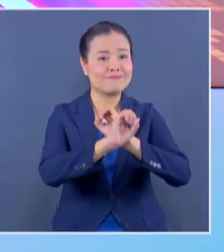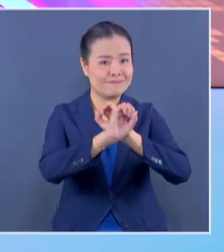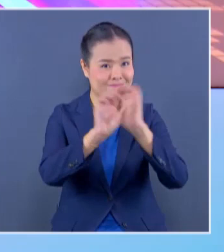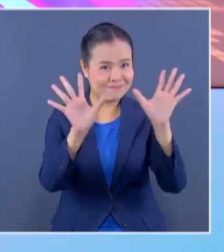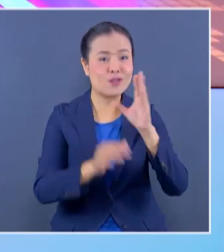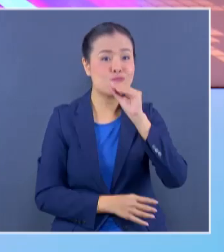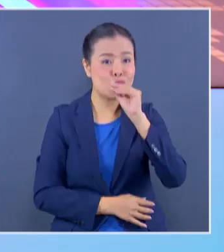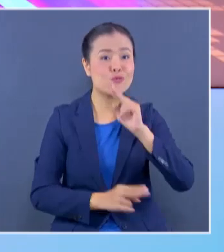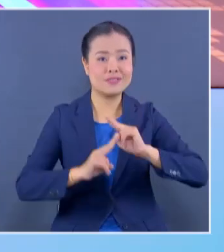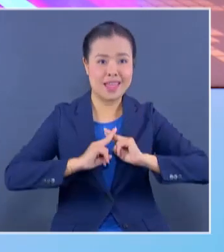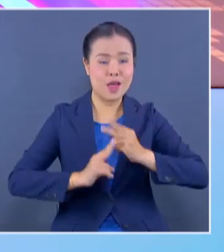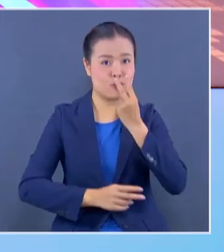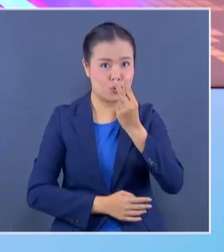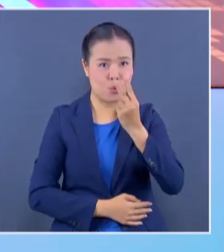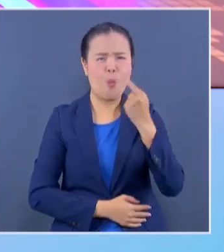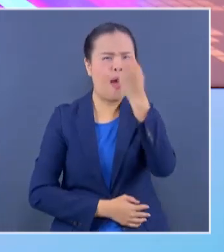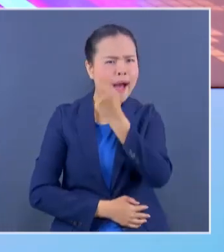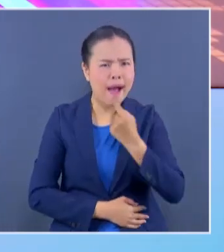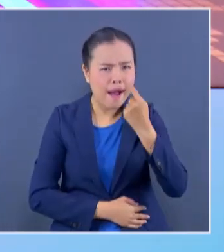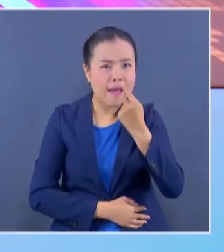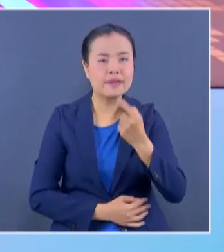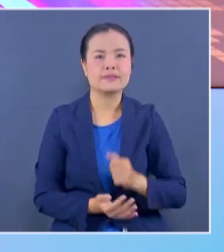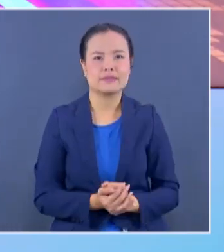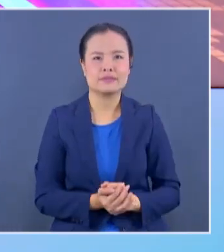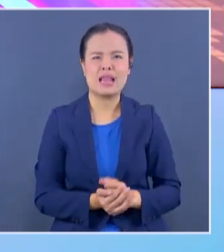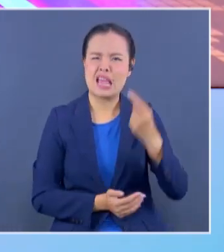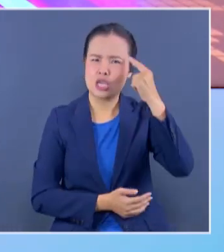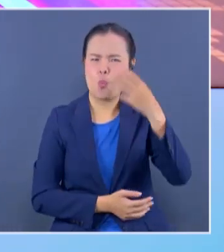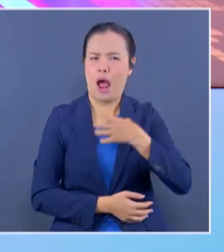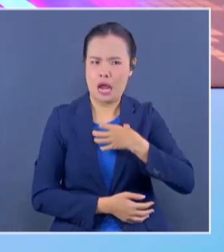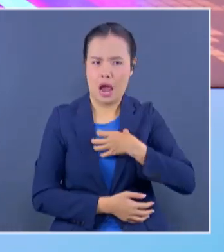บร้อยนะครับก็ต้องมาติดตามนะครับว่าคือใครกันแน่นะครับผมเชื่อว่าหลายๆคนก็น่าจะอยากรู้เหมือนกันนะครับ